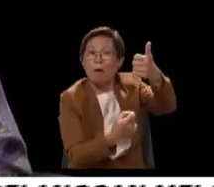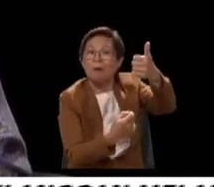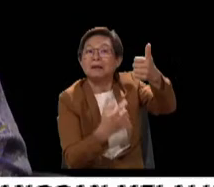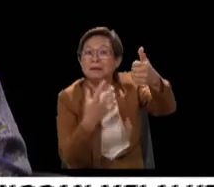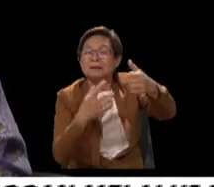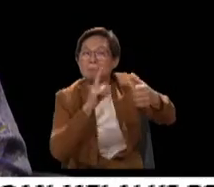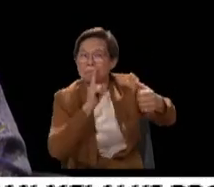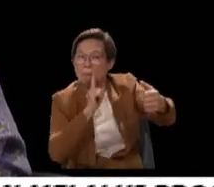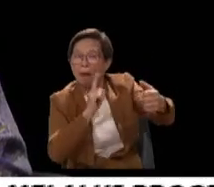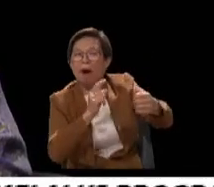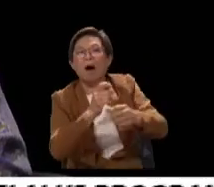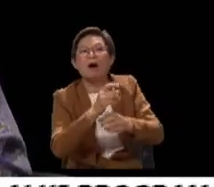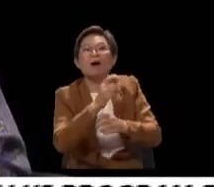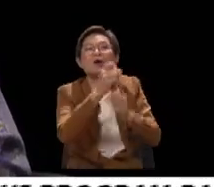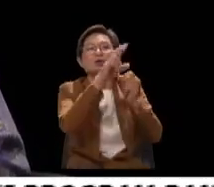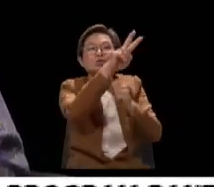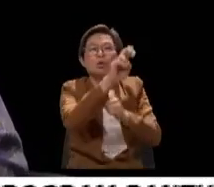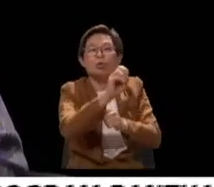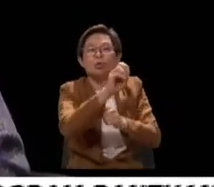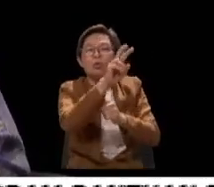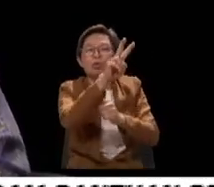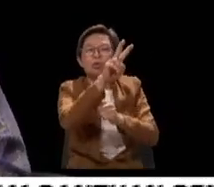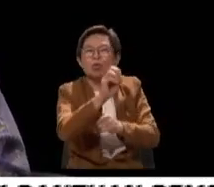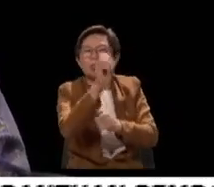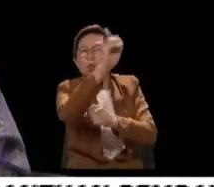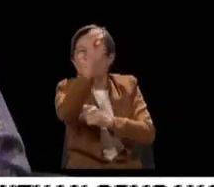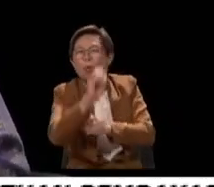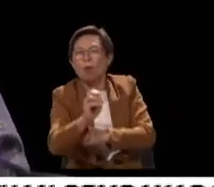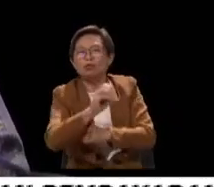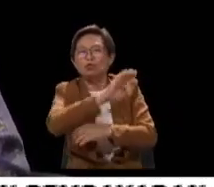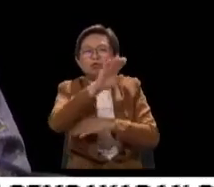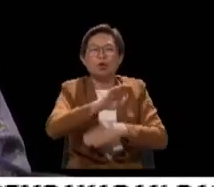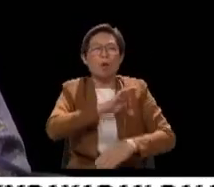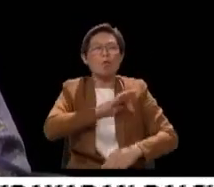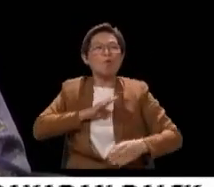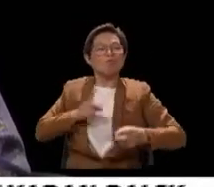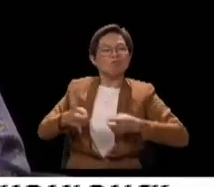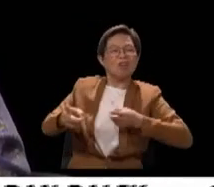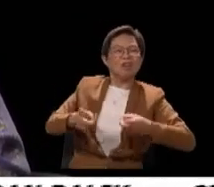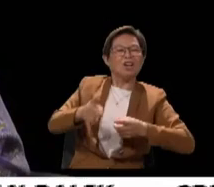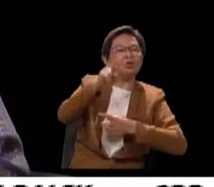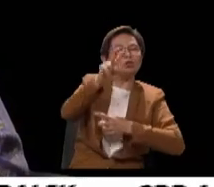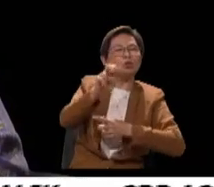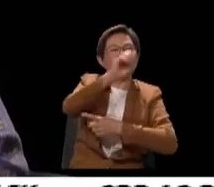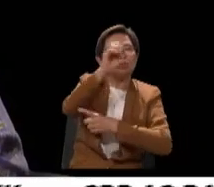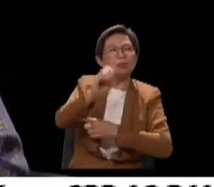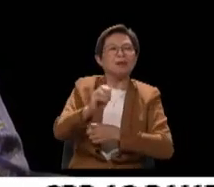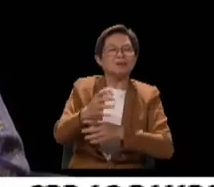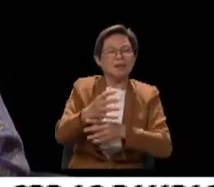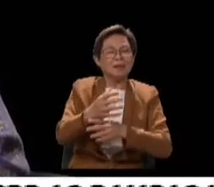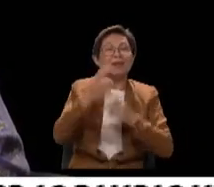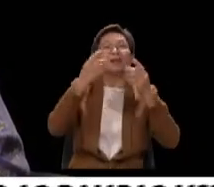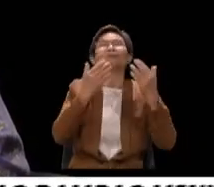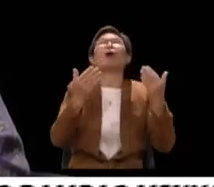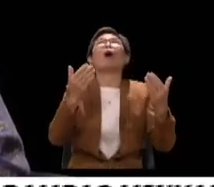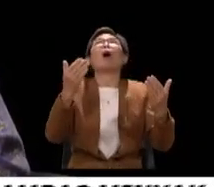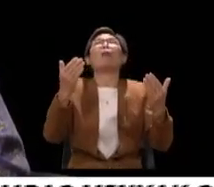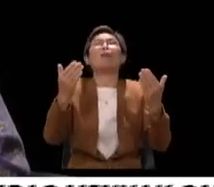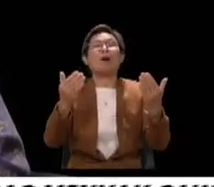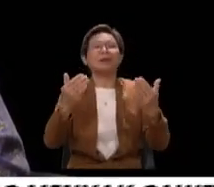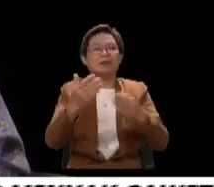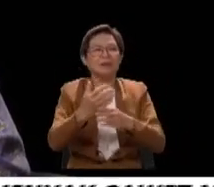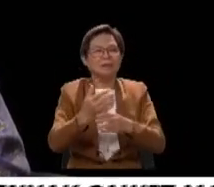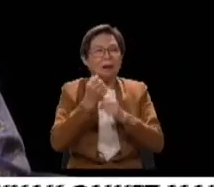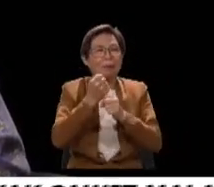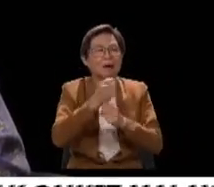er pelantikan wanita dalam semua board of directors dalam agensi saya tapi alhamdulillah saya capai 34% di kalangan